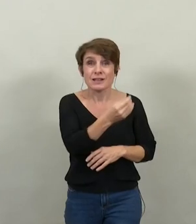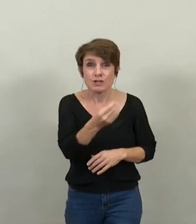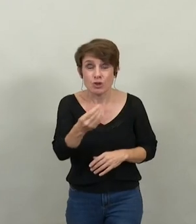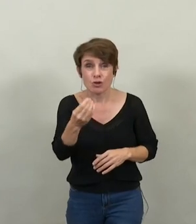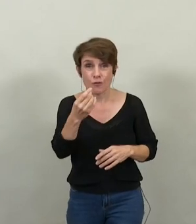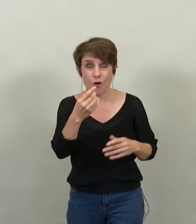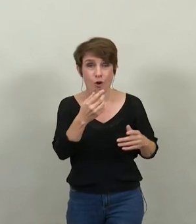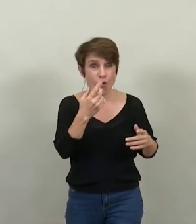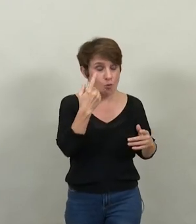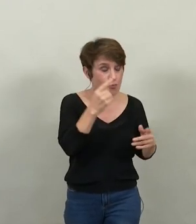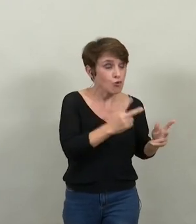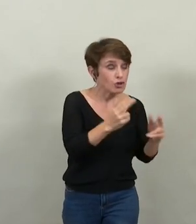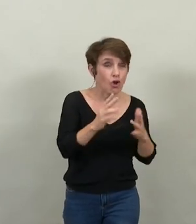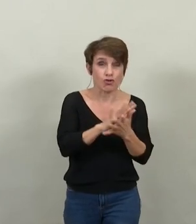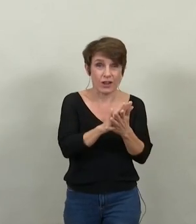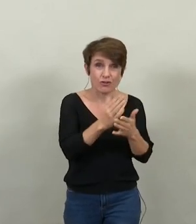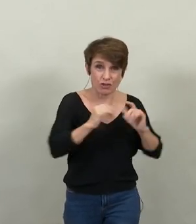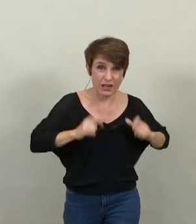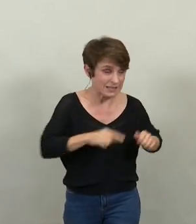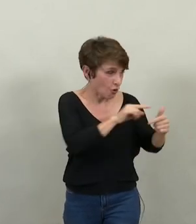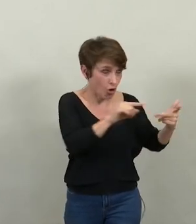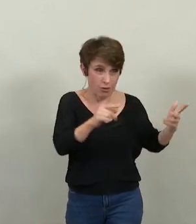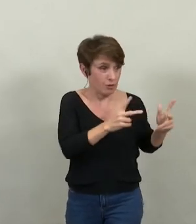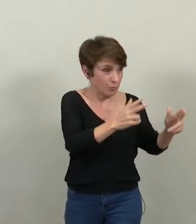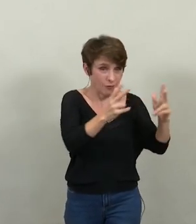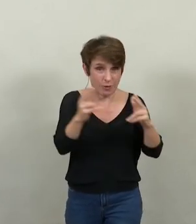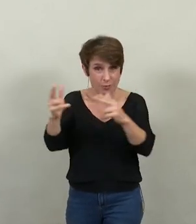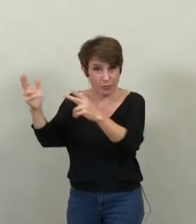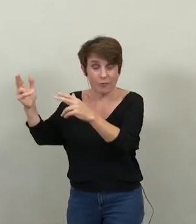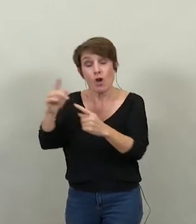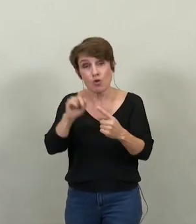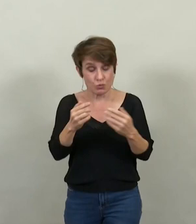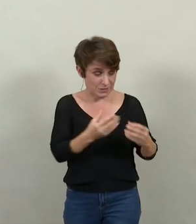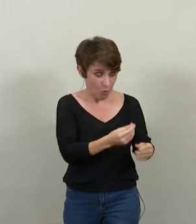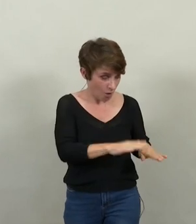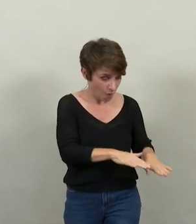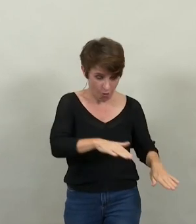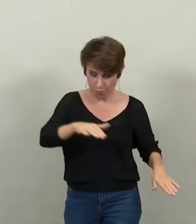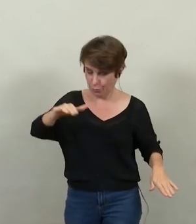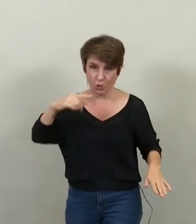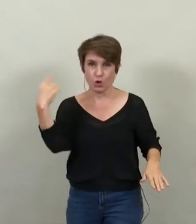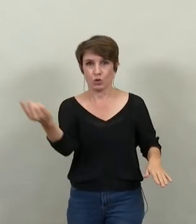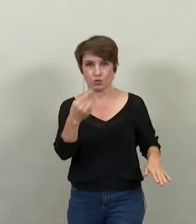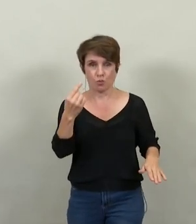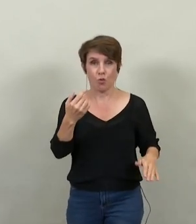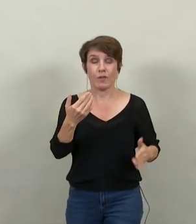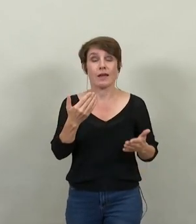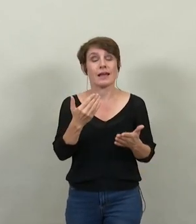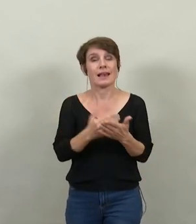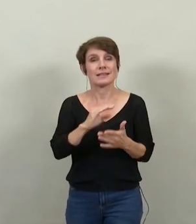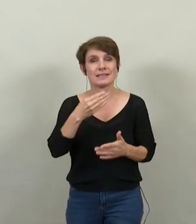écoles l'objectif à terme et que tous les enfants connaissent le savoir rouler à vélo en fin de